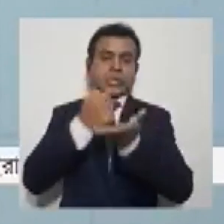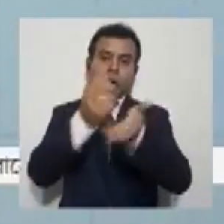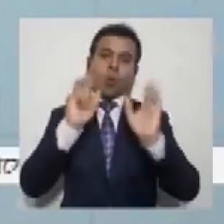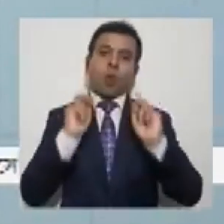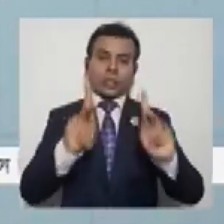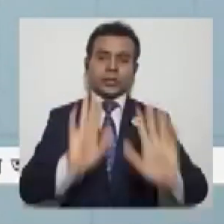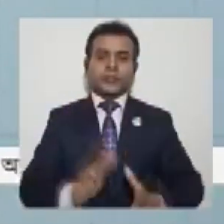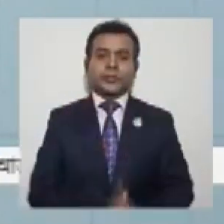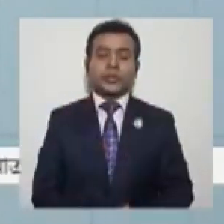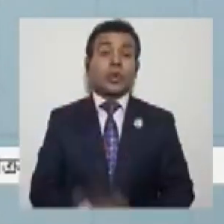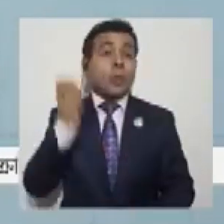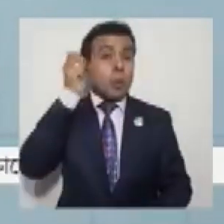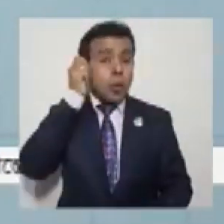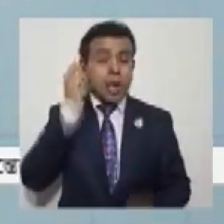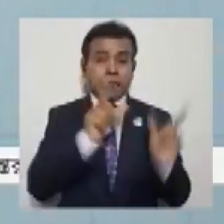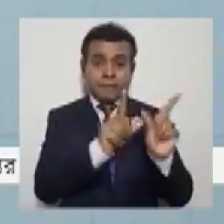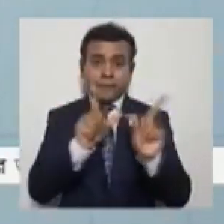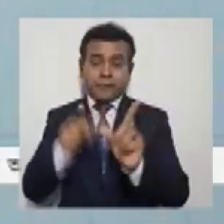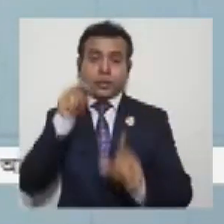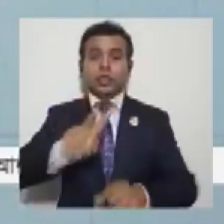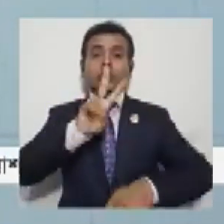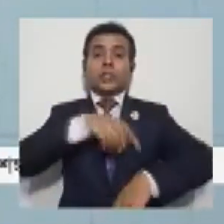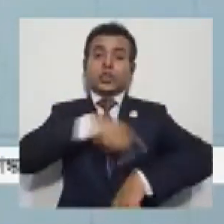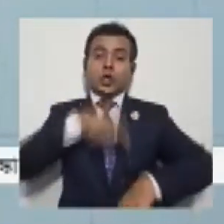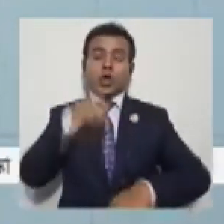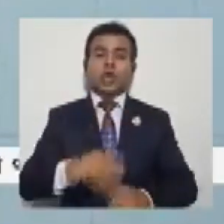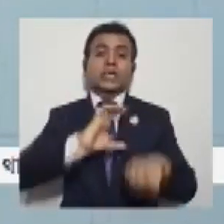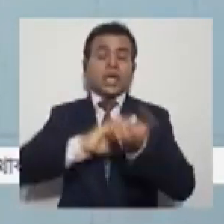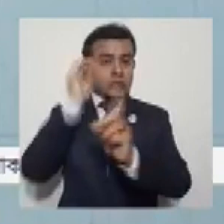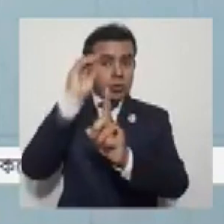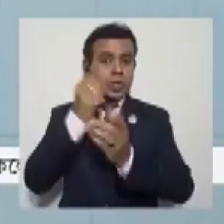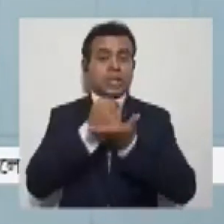13,11,986 জনকে স্বাস্থ্য পরামর্শ দেওয়া হয়েছে মোবাইল ফোন এবং হটলাইনে।